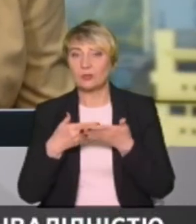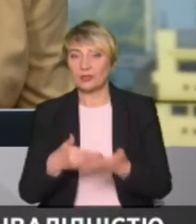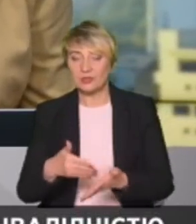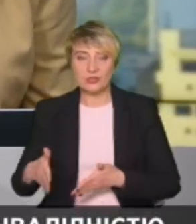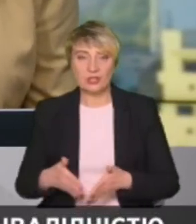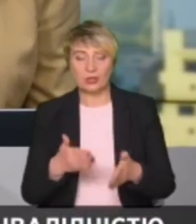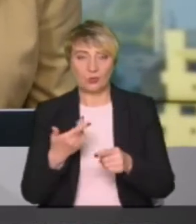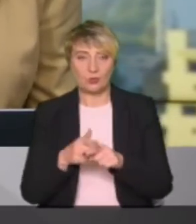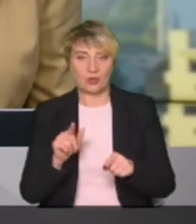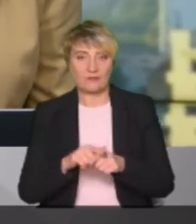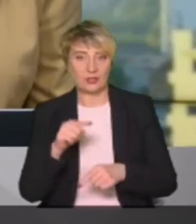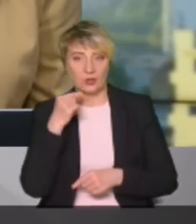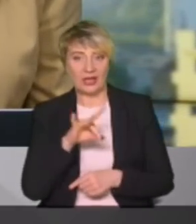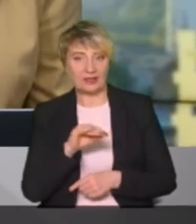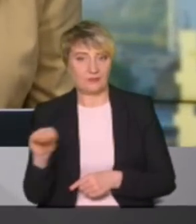Федерации.